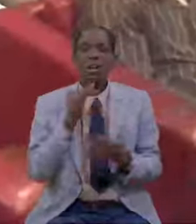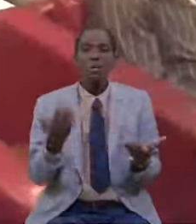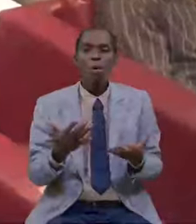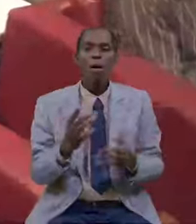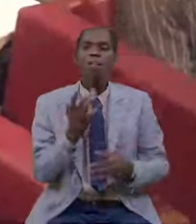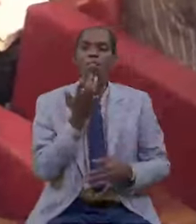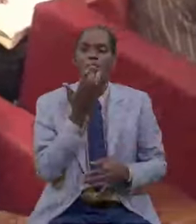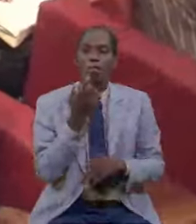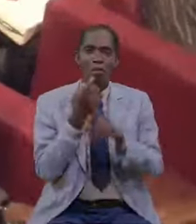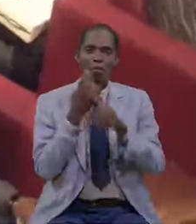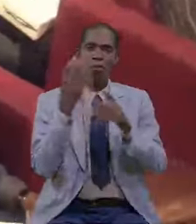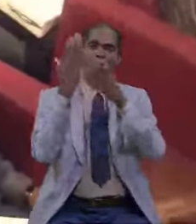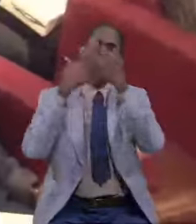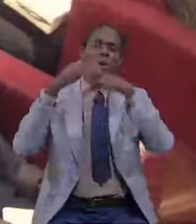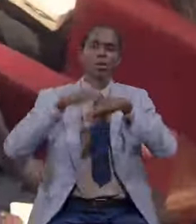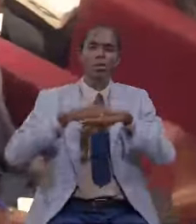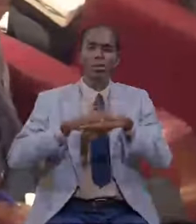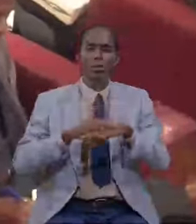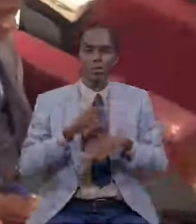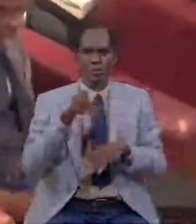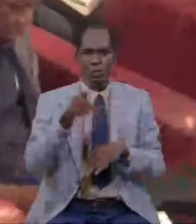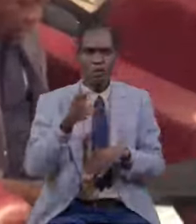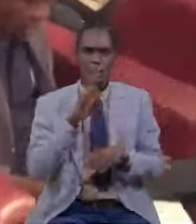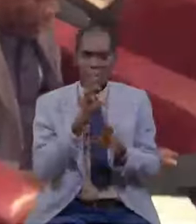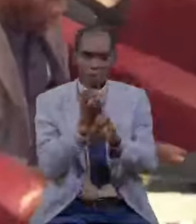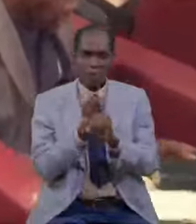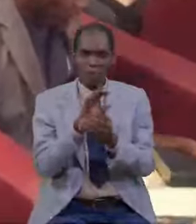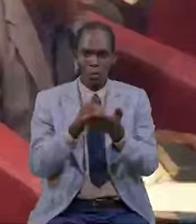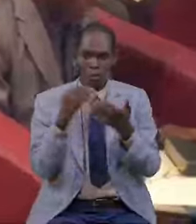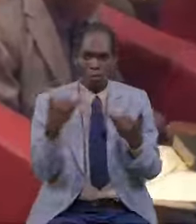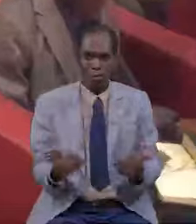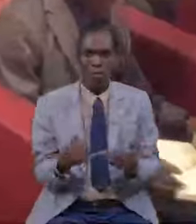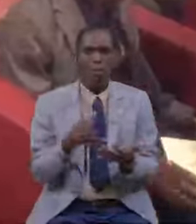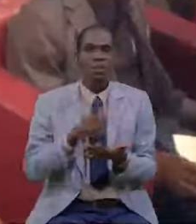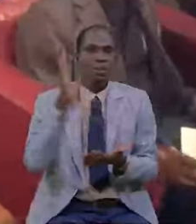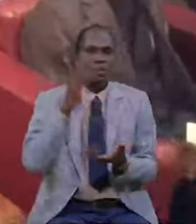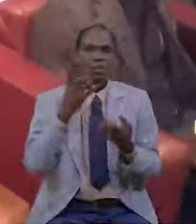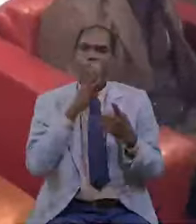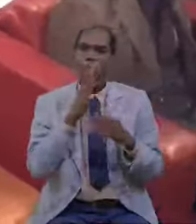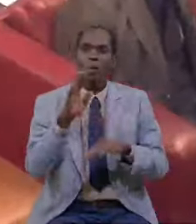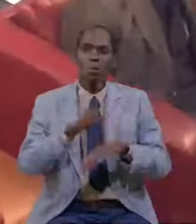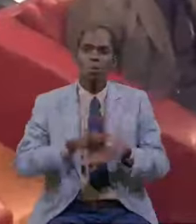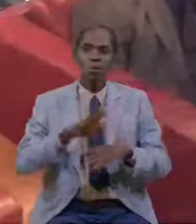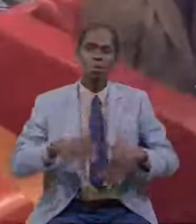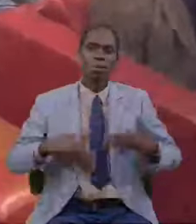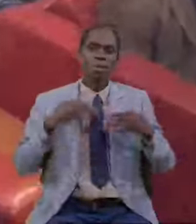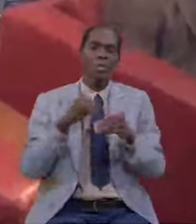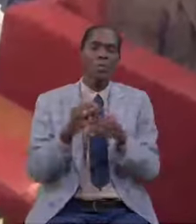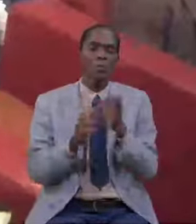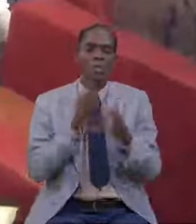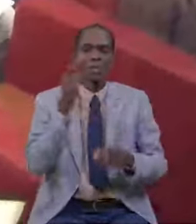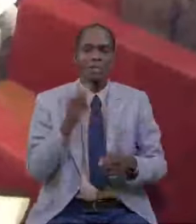ciel. Quelqu'un là-bas va recevoir la faveur et c'est déjà sur votre vie au nom de